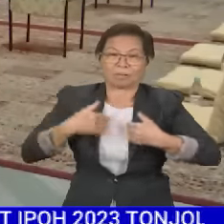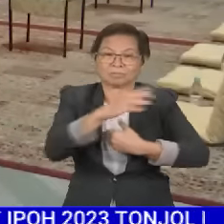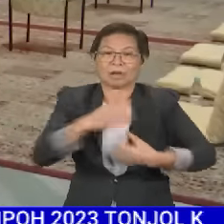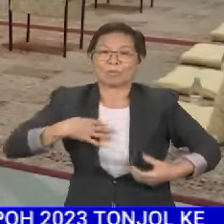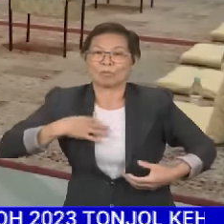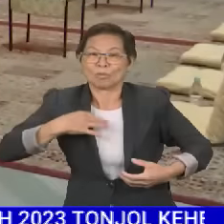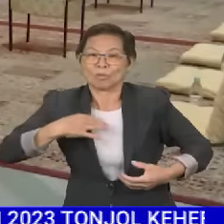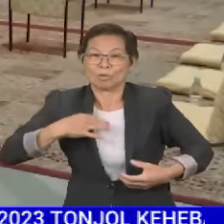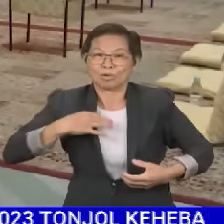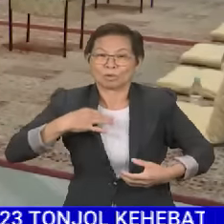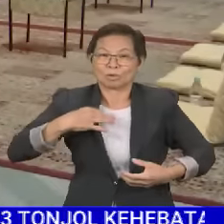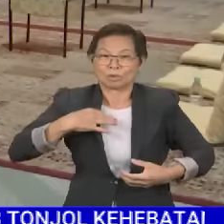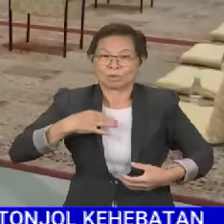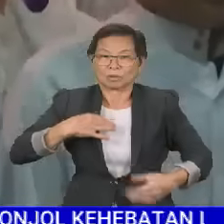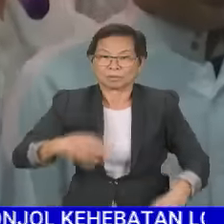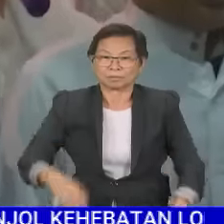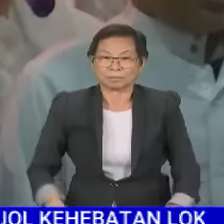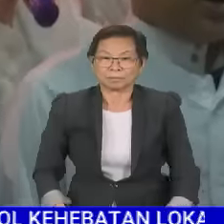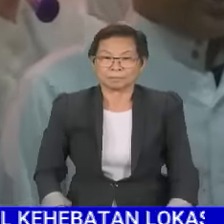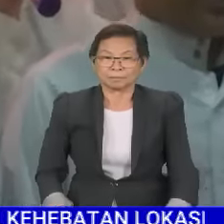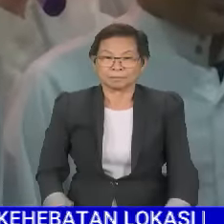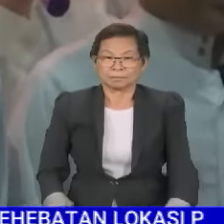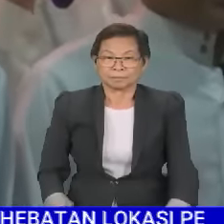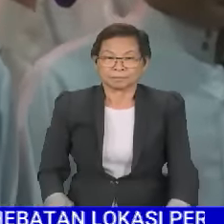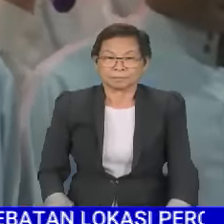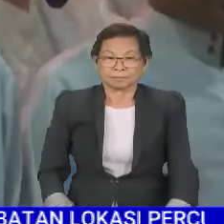sukarelawan-sukarena pada iOS my action sendiri